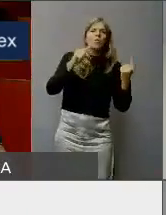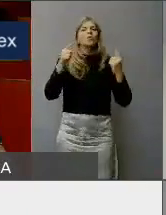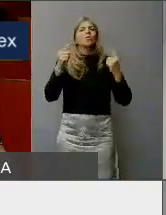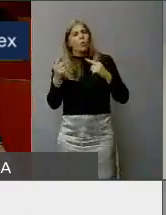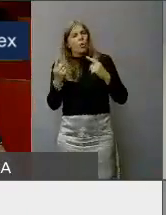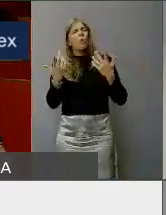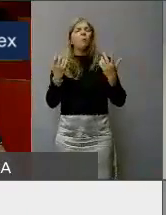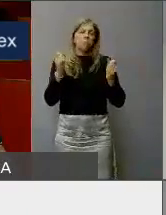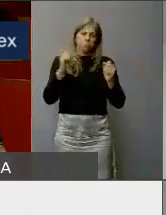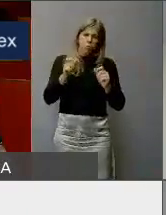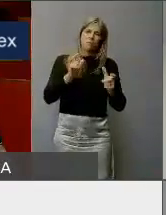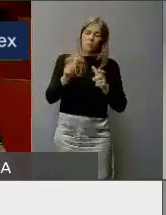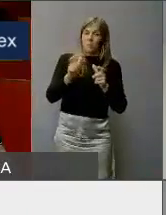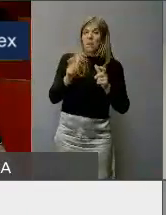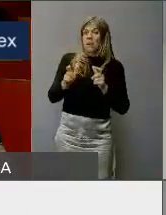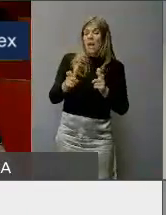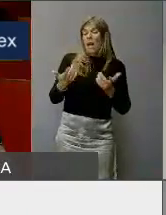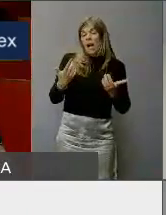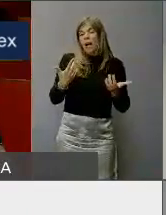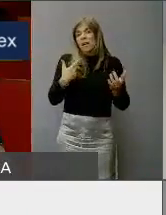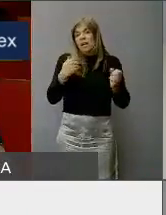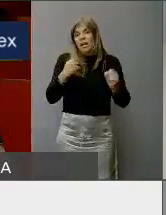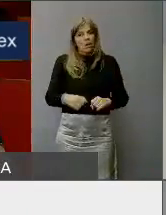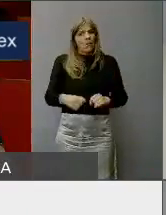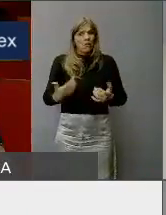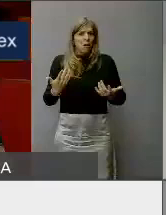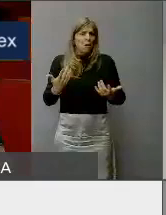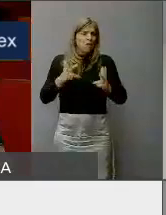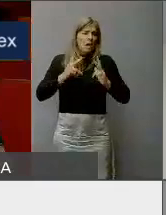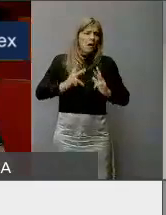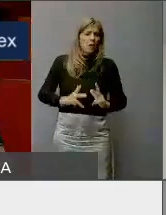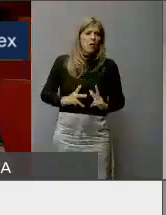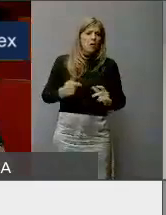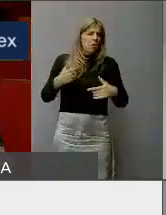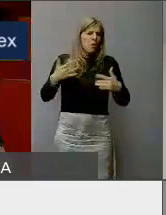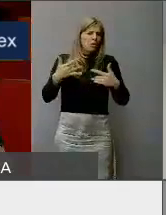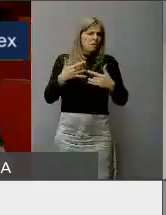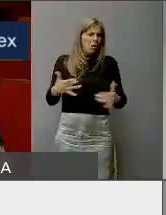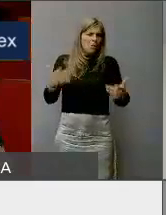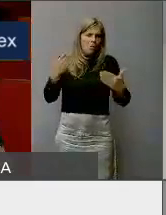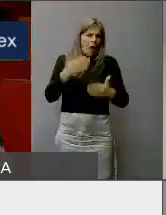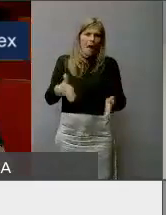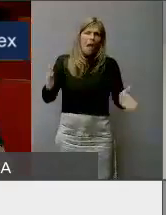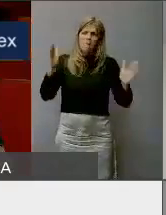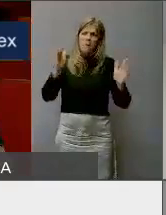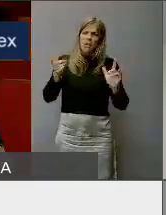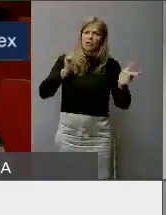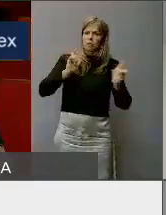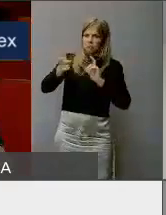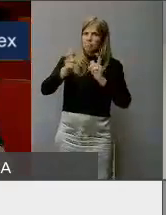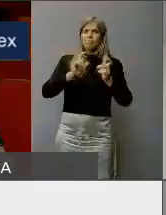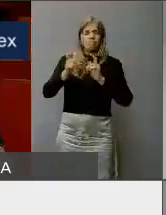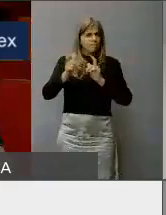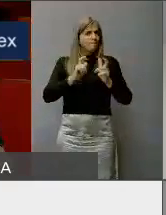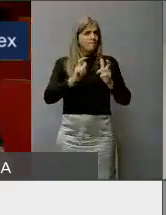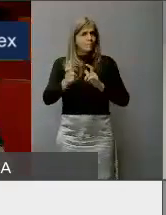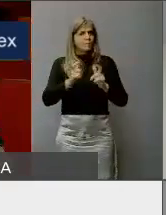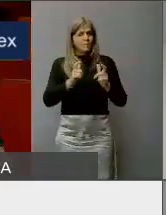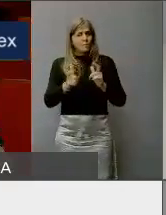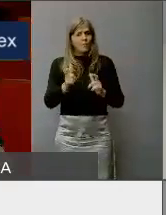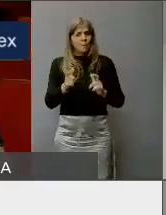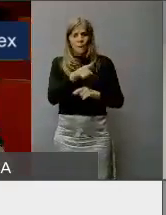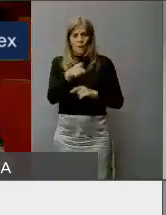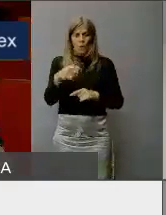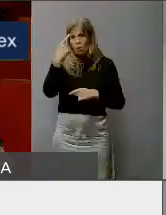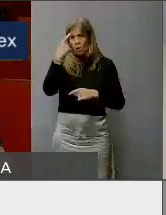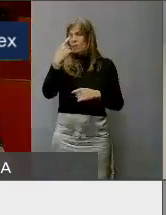organizzare su questo non ho dubbi io sono disponibilissimo a discuterne sono a disposizione lo sapete